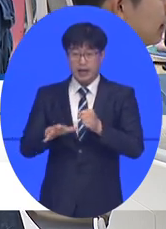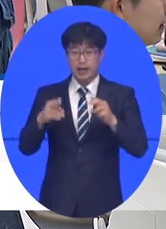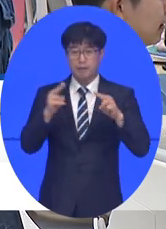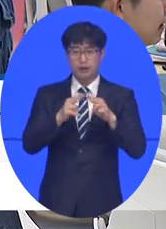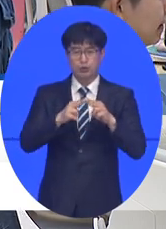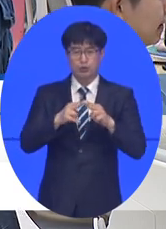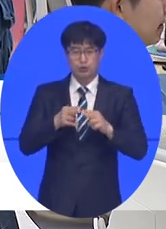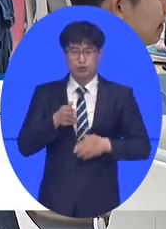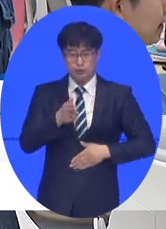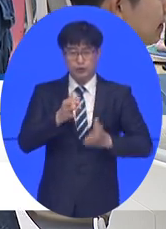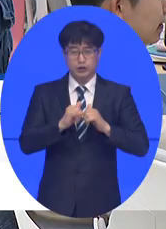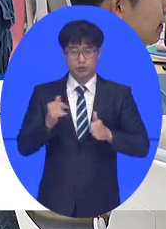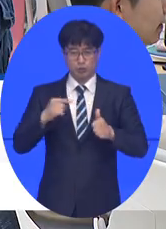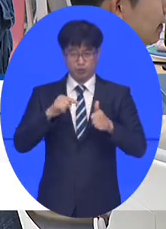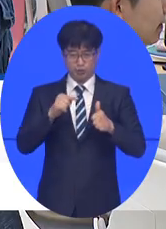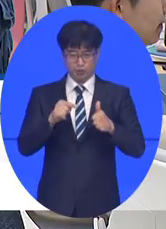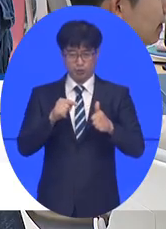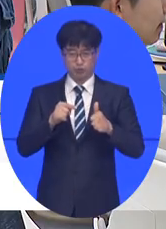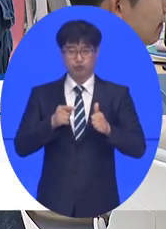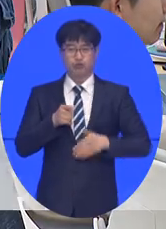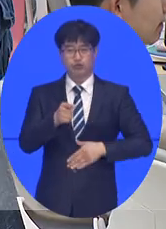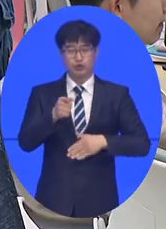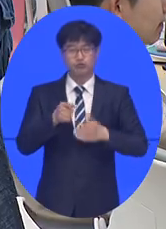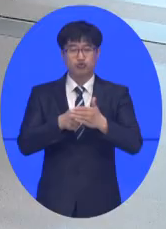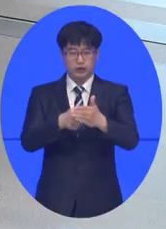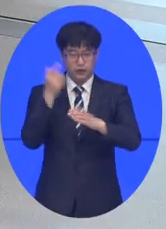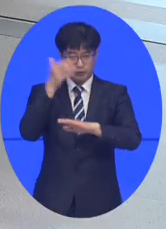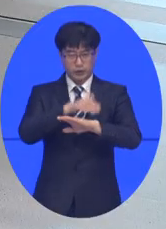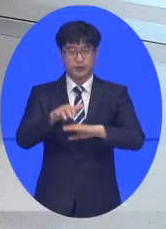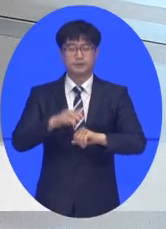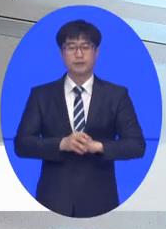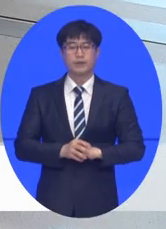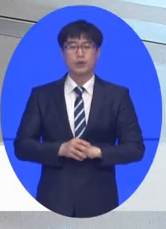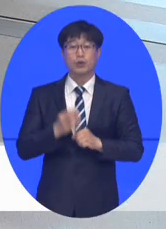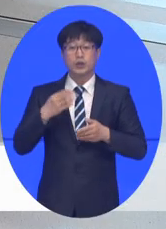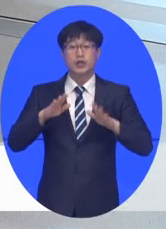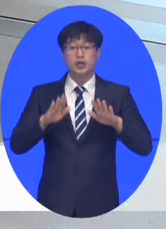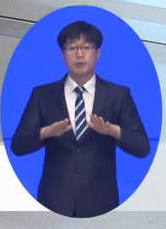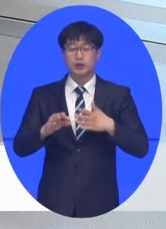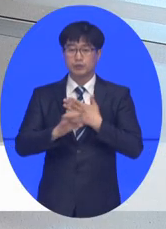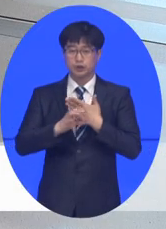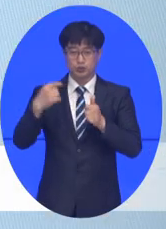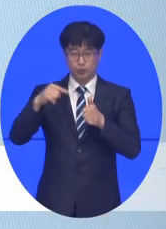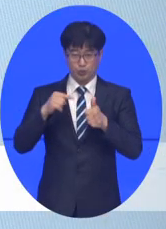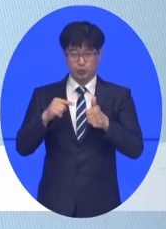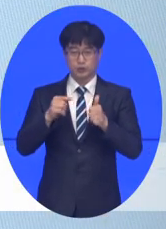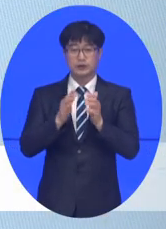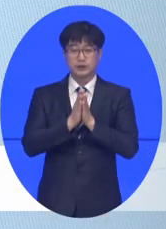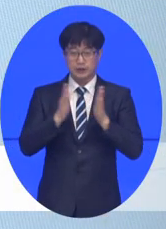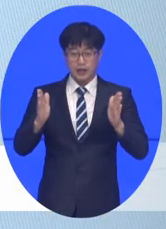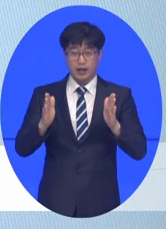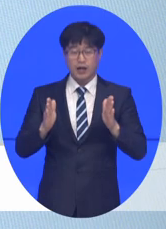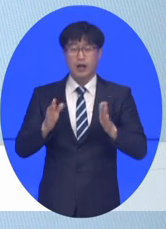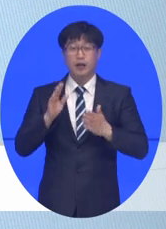인재 양성 교육을 추진할 계획이 있습니다. 도는 이번 시범 교육을 기반으로